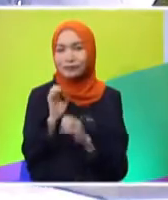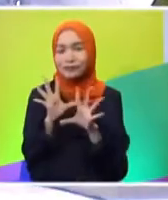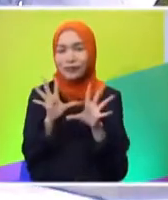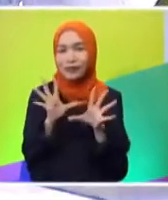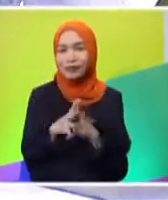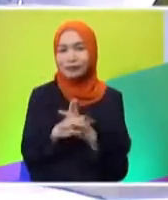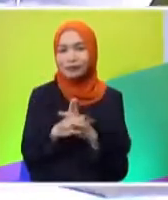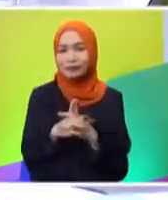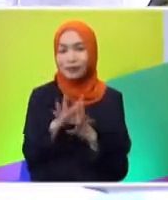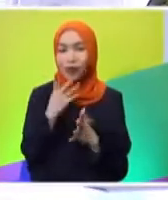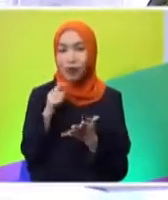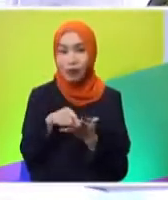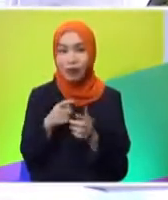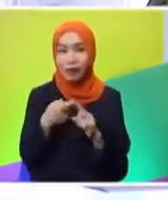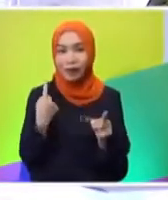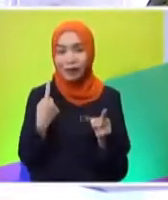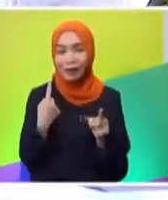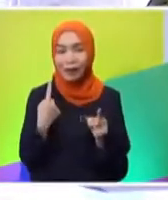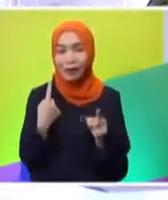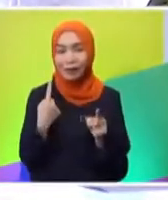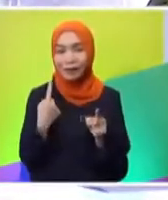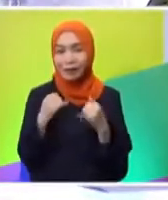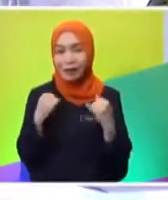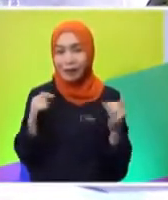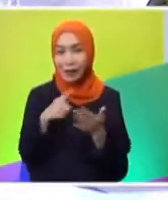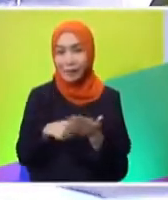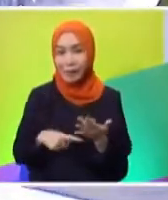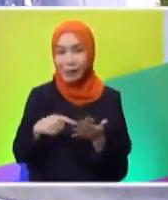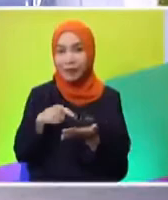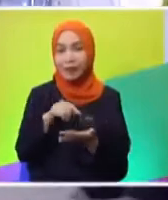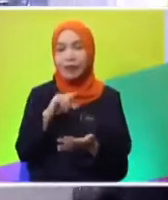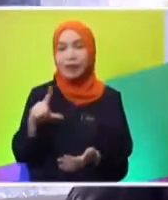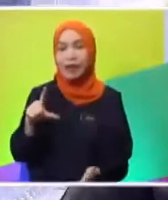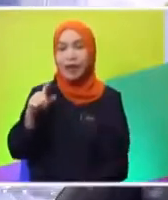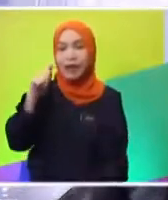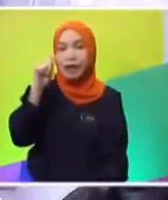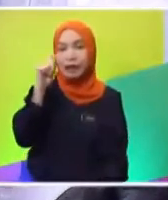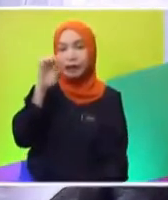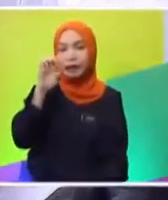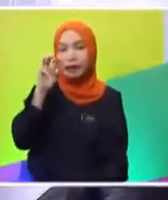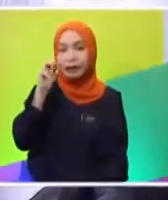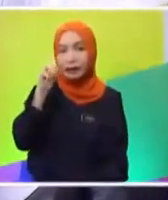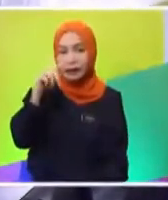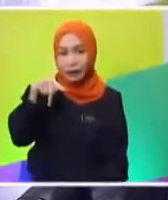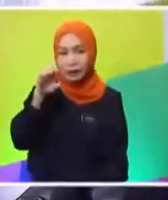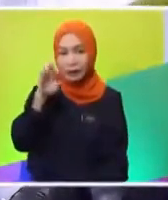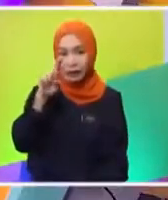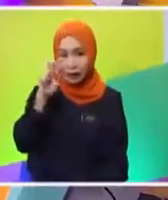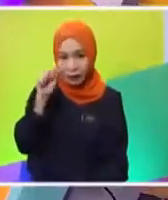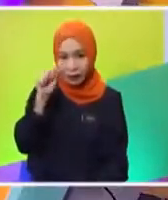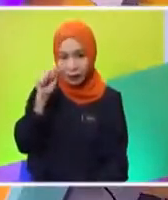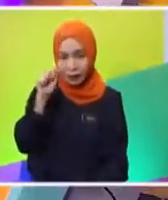jenis HP ini ada Honda tempera Kezia berasaskan nice sebenarnya bau episode yang sesuai